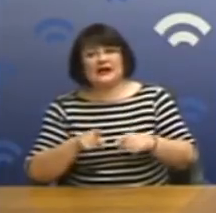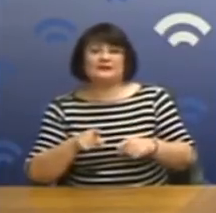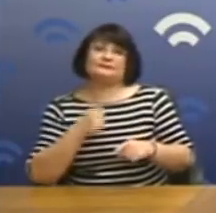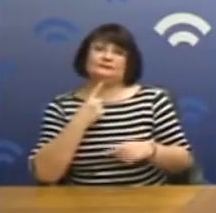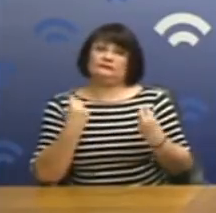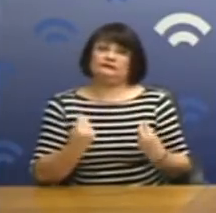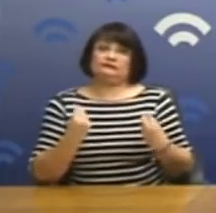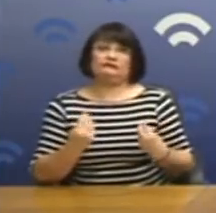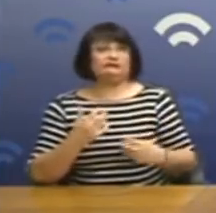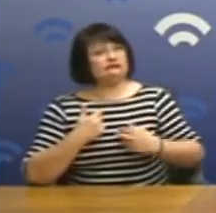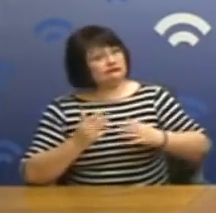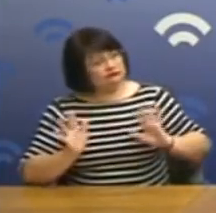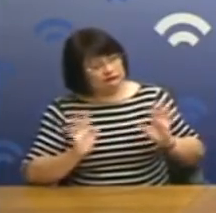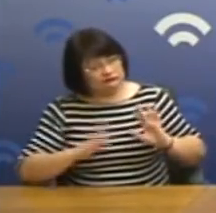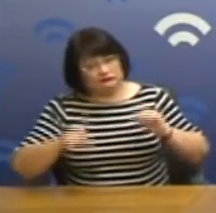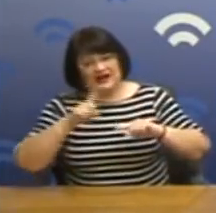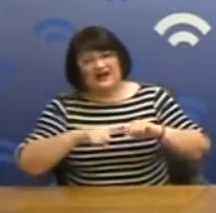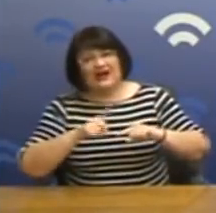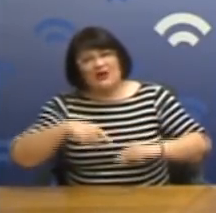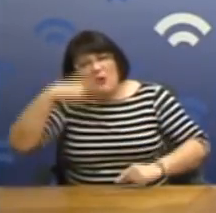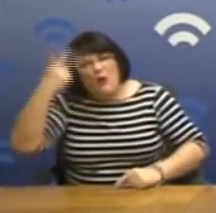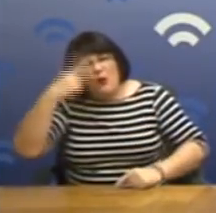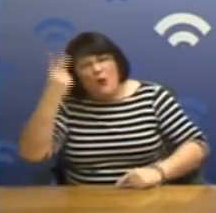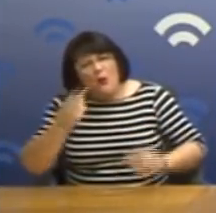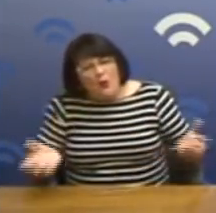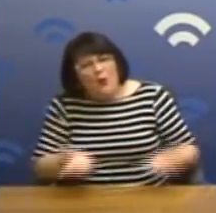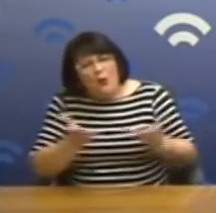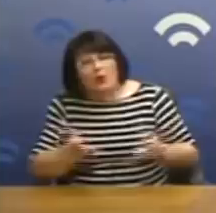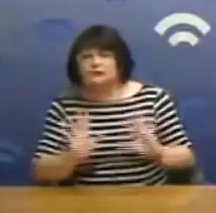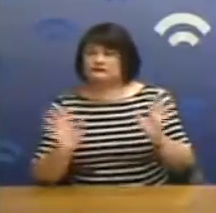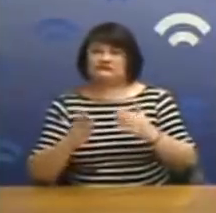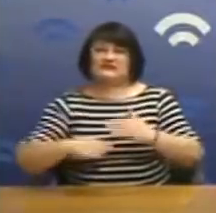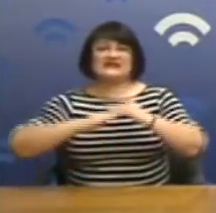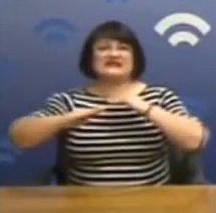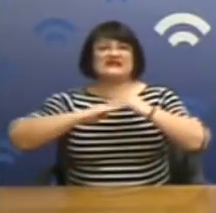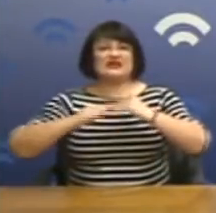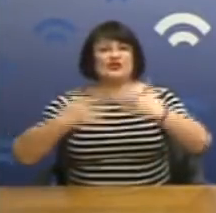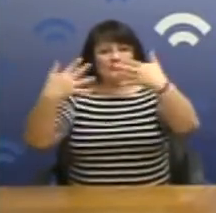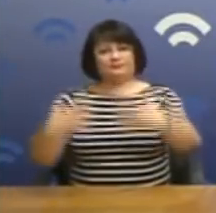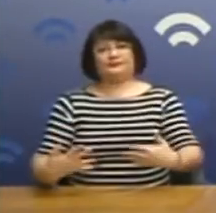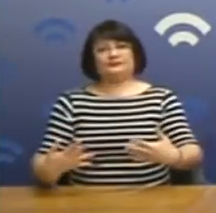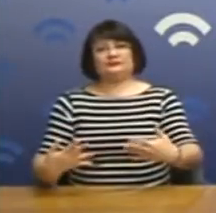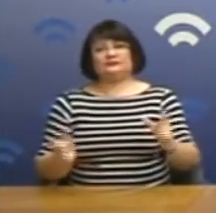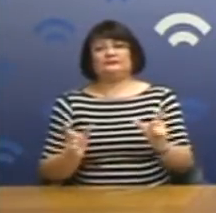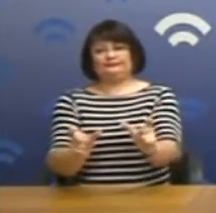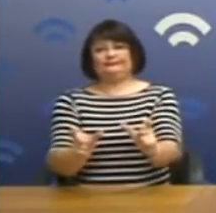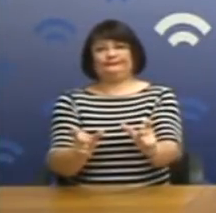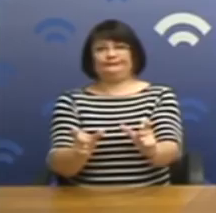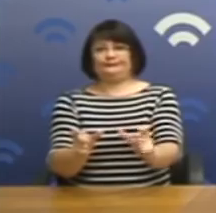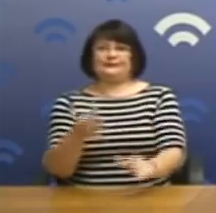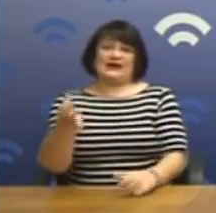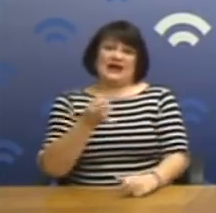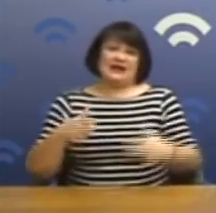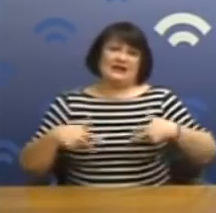ότι τάχα δεν θα γίνει η Ελλάδα ξέφραγο αμπέλι, ότι θα σφραγίσει τα σύνορα και άλλα σχετικά. Μια